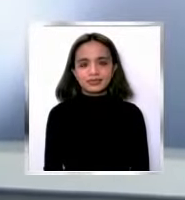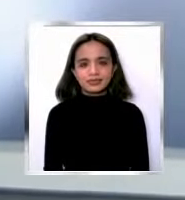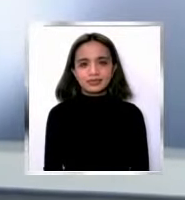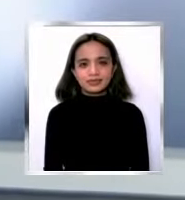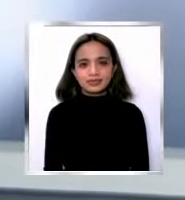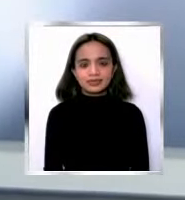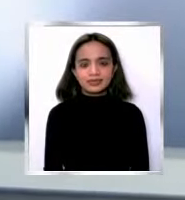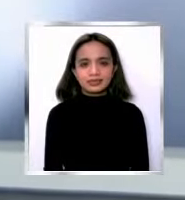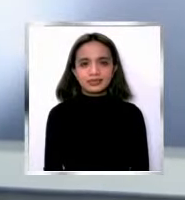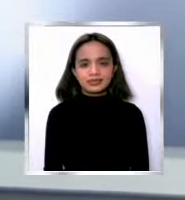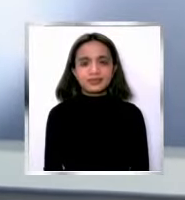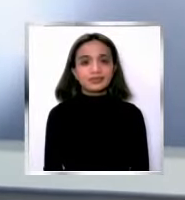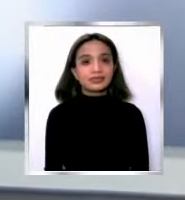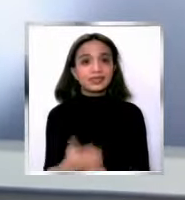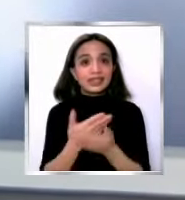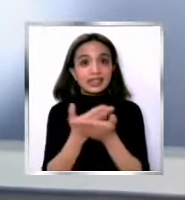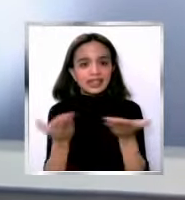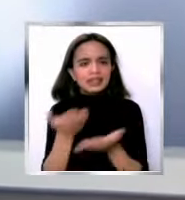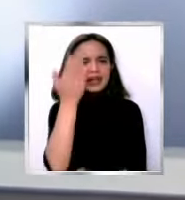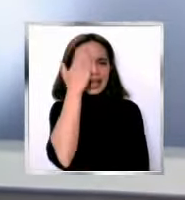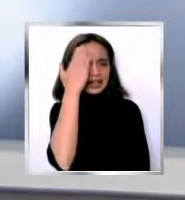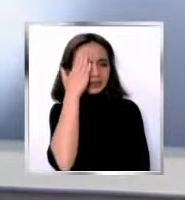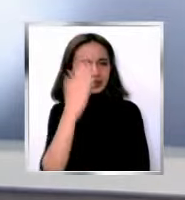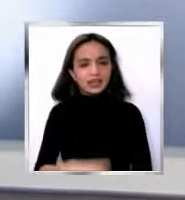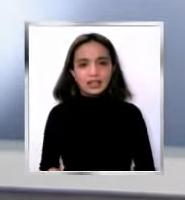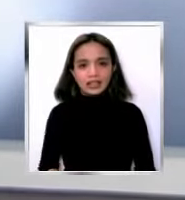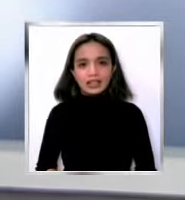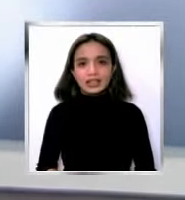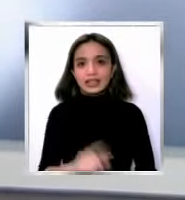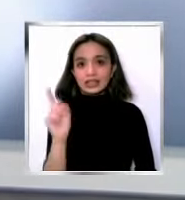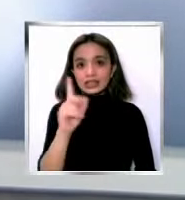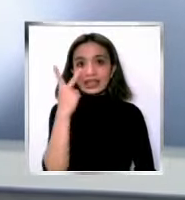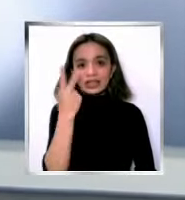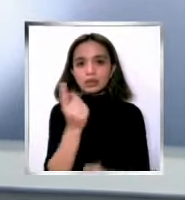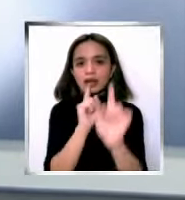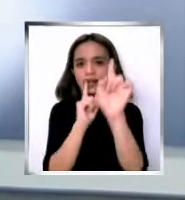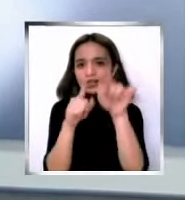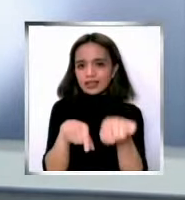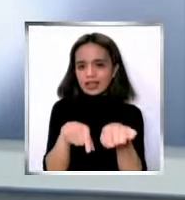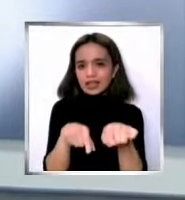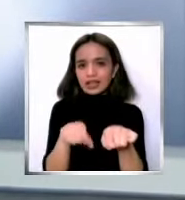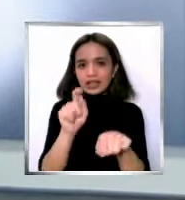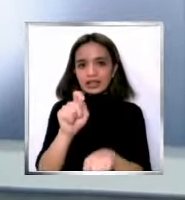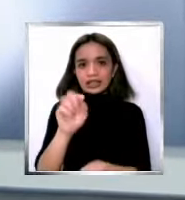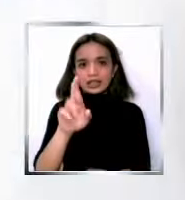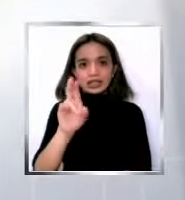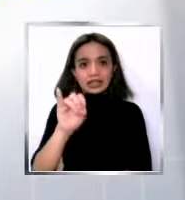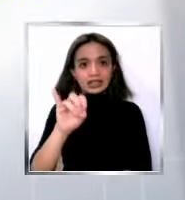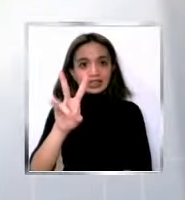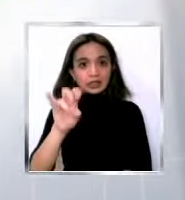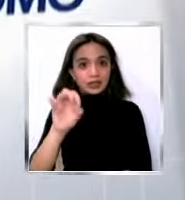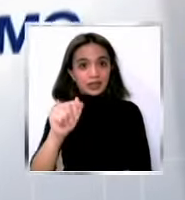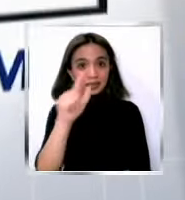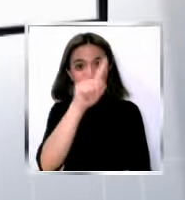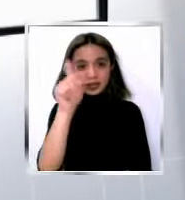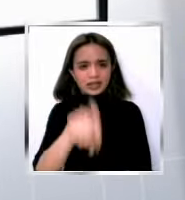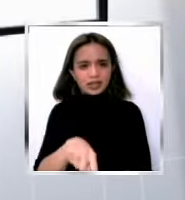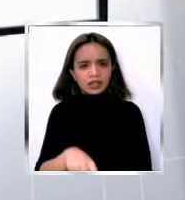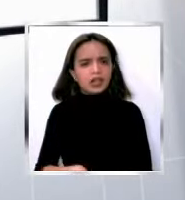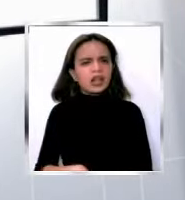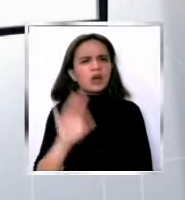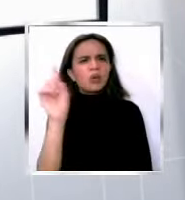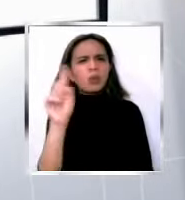At mga kapuso, alam na this! Narito na po ang sagot sa ating trivia question of the day na tuwing anong oras